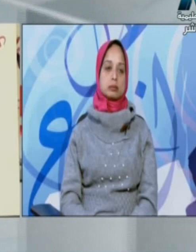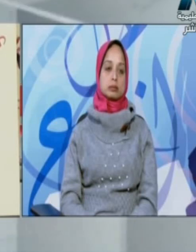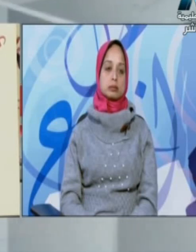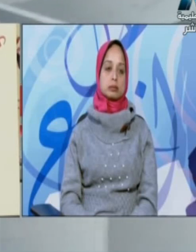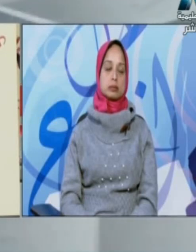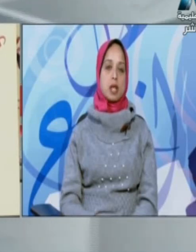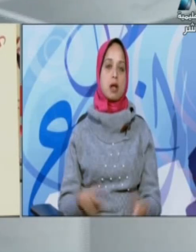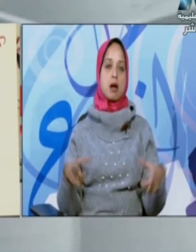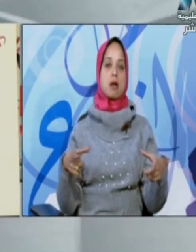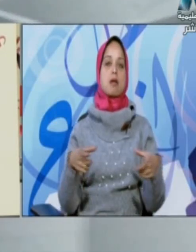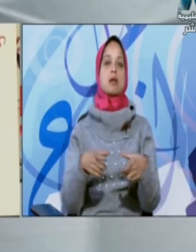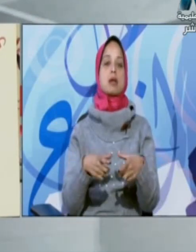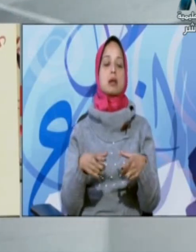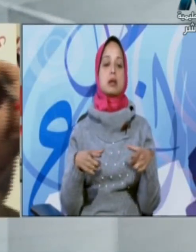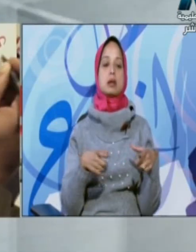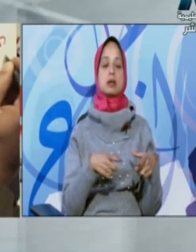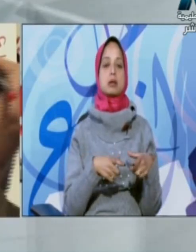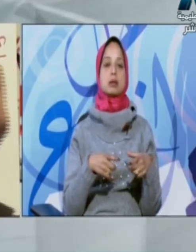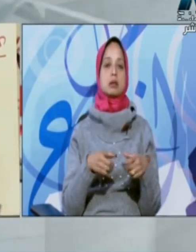الأقلية.